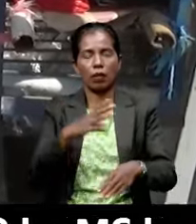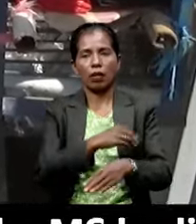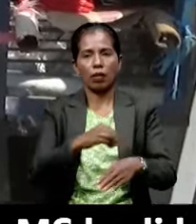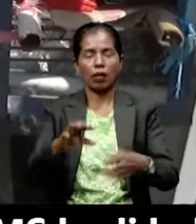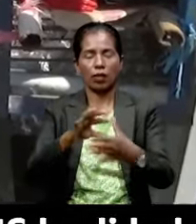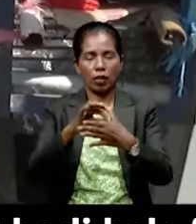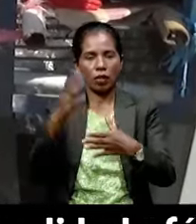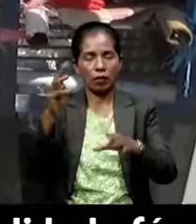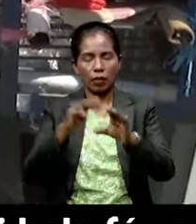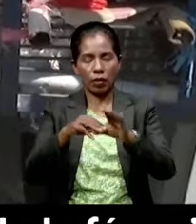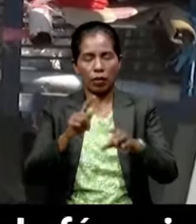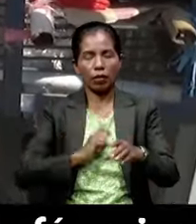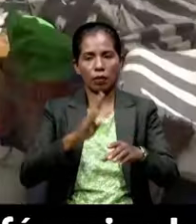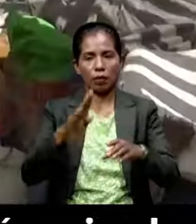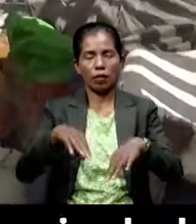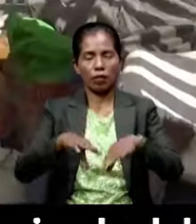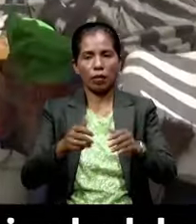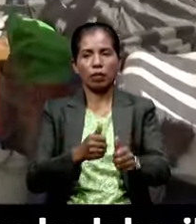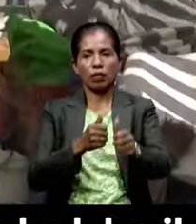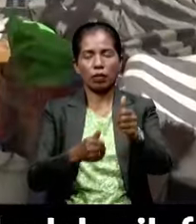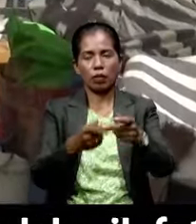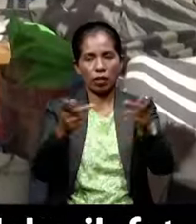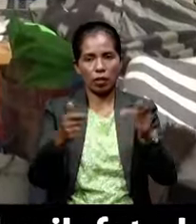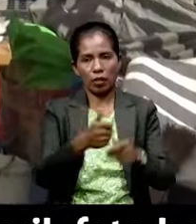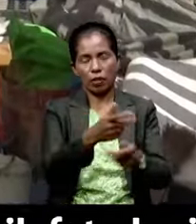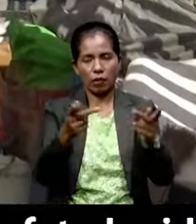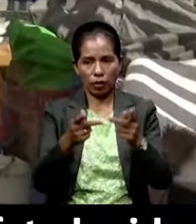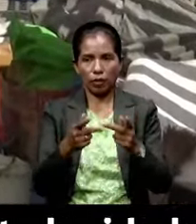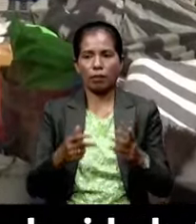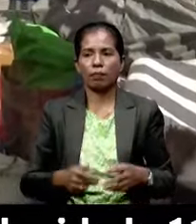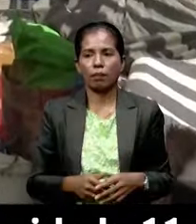e mercado tebesi no manleuana fan tuir ide ide que fatin. Abraão Maral, GMN.